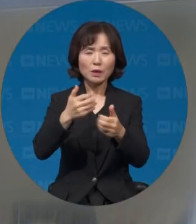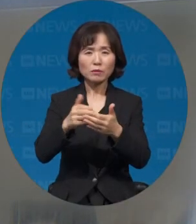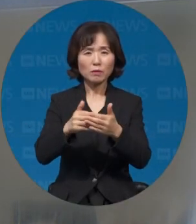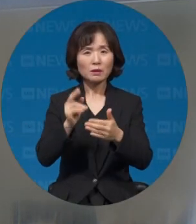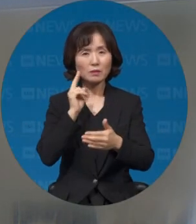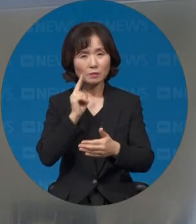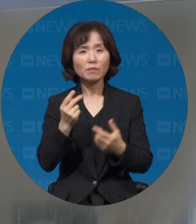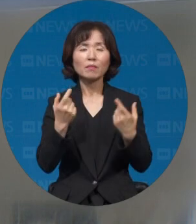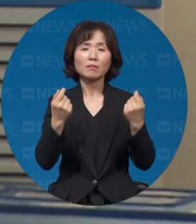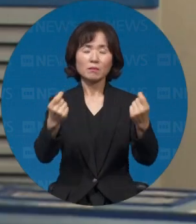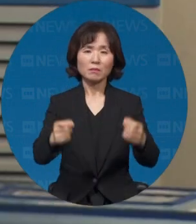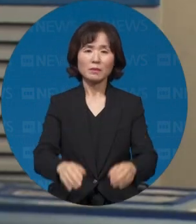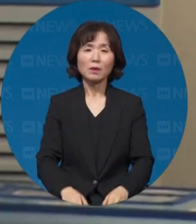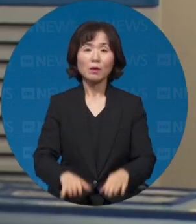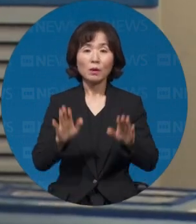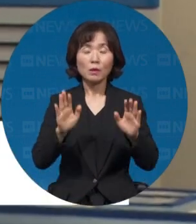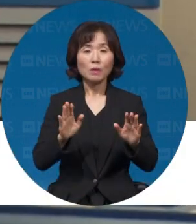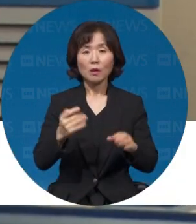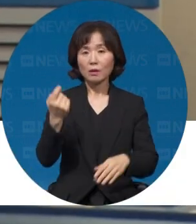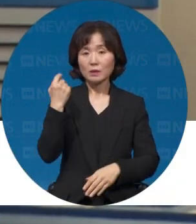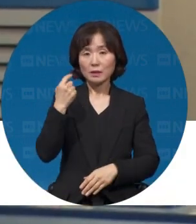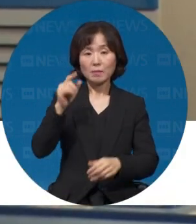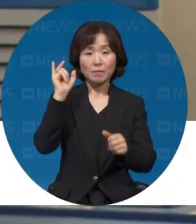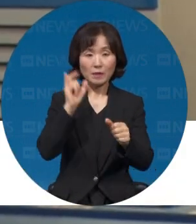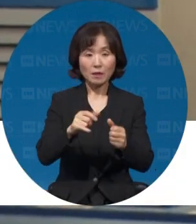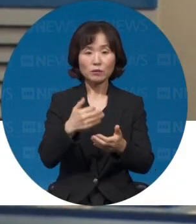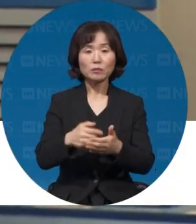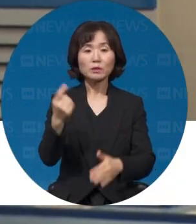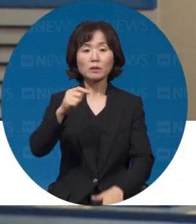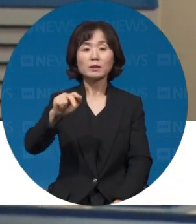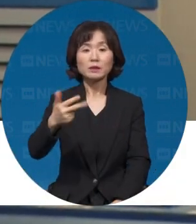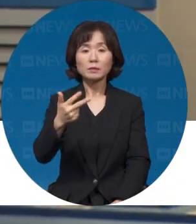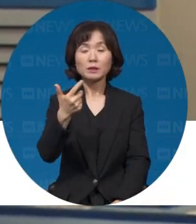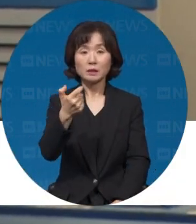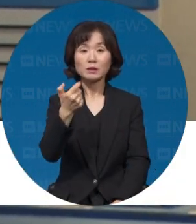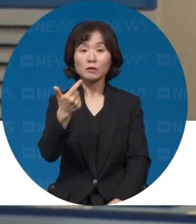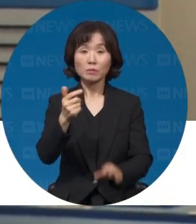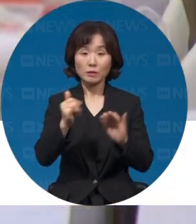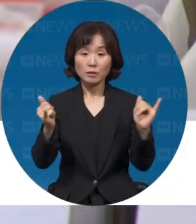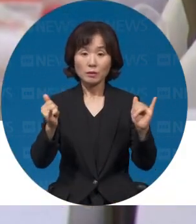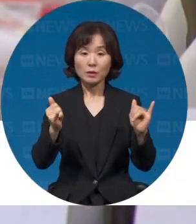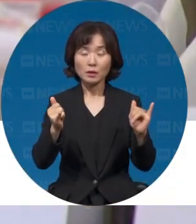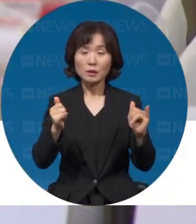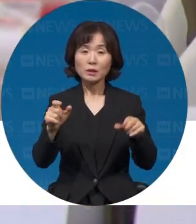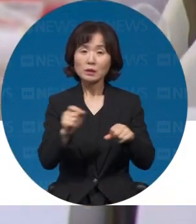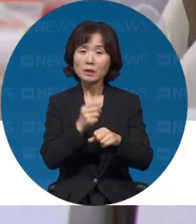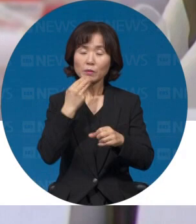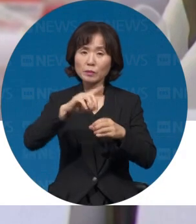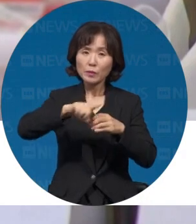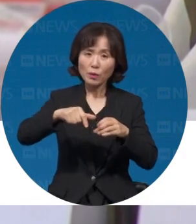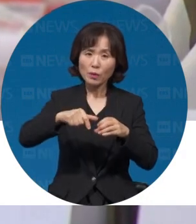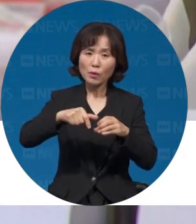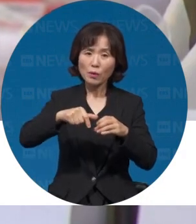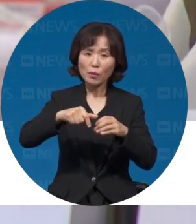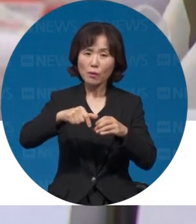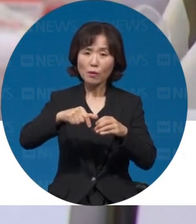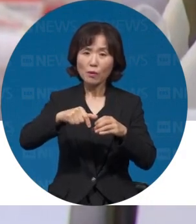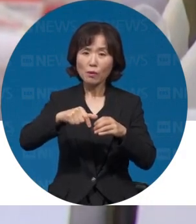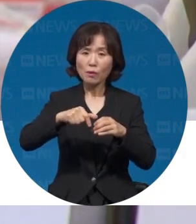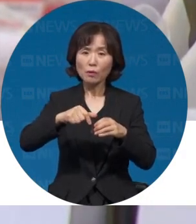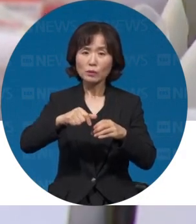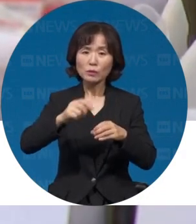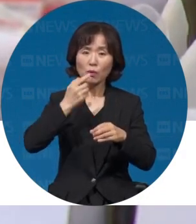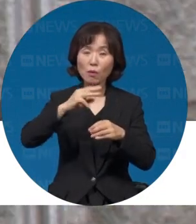심각합니다 오늘 자정 기준 신규 악진 자 순천 701 은 6명으로 특히 비수도권 비중이 40% 까지